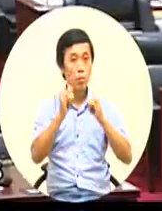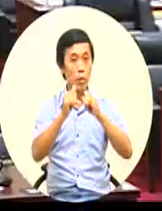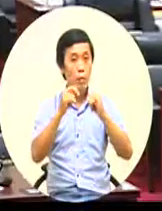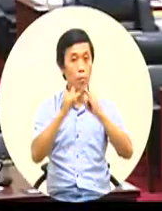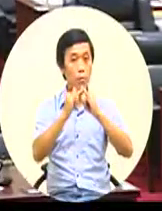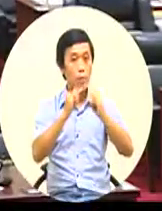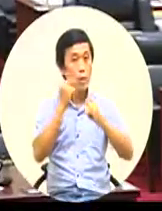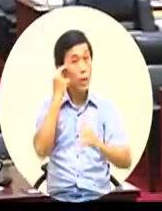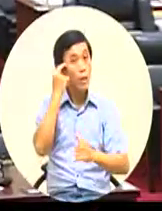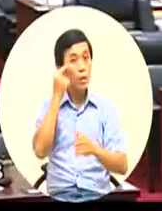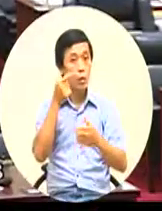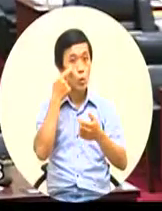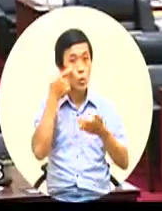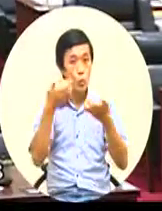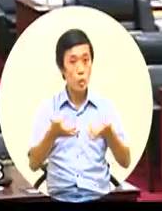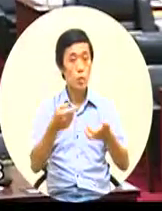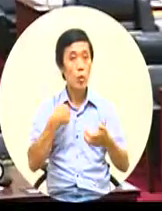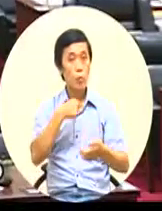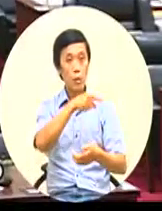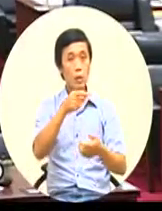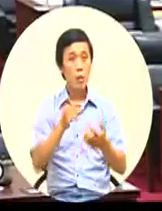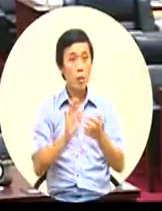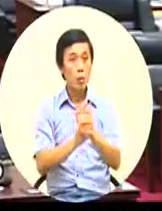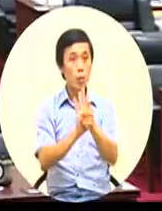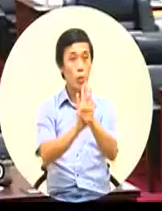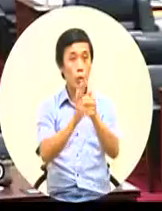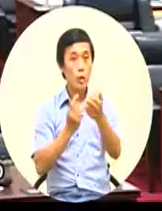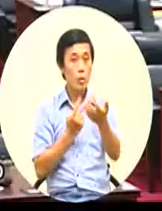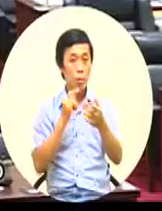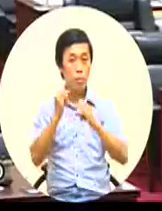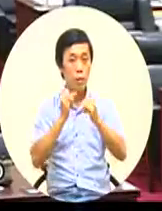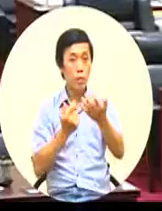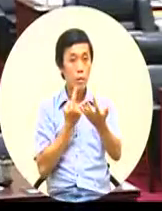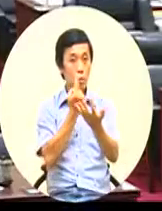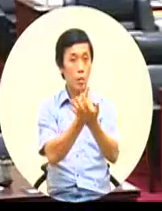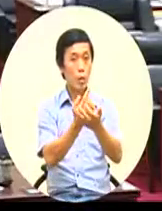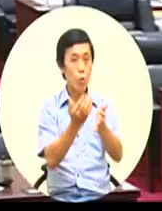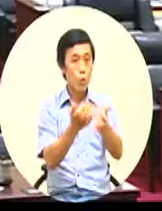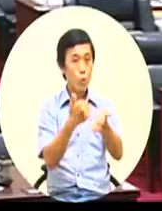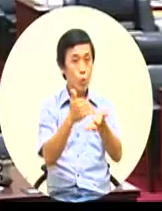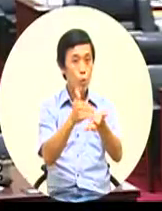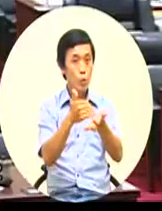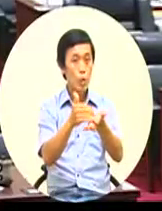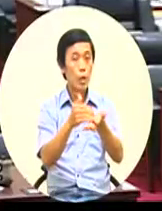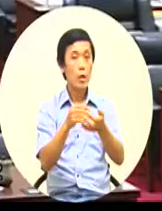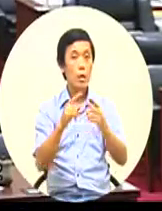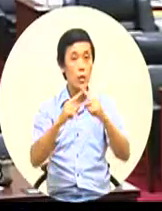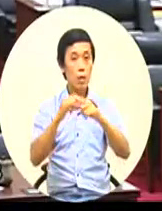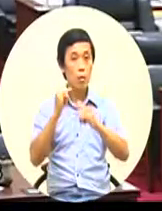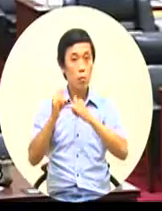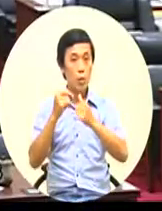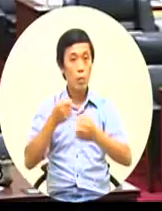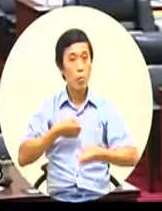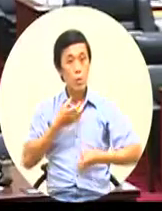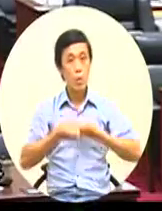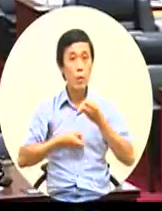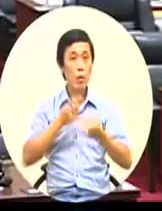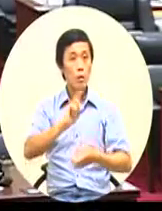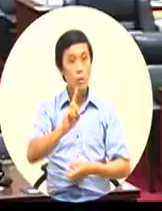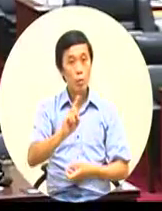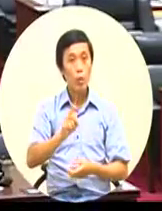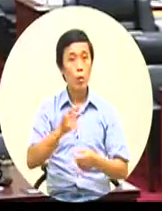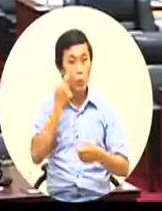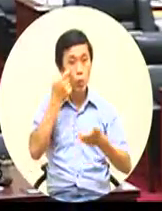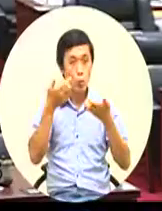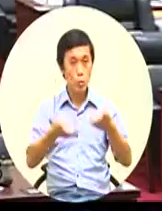们要推出参与式预算，我们要重视人民的声音，但是今天我们看